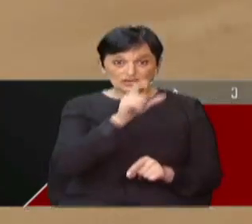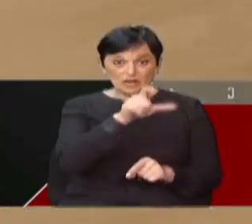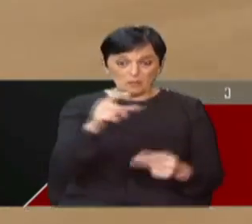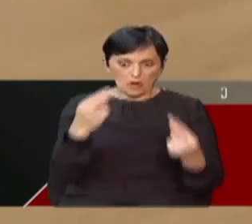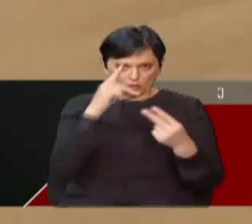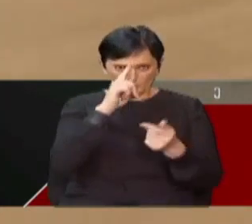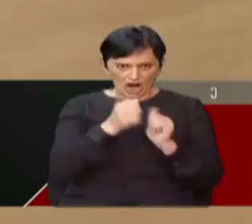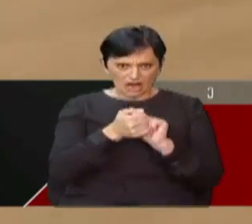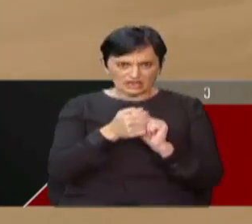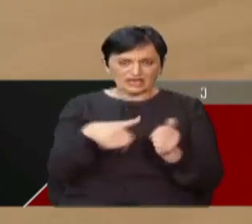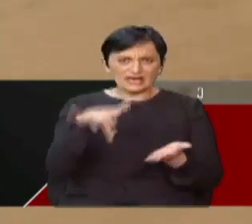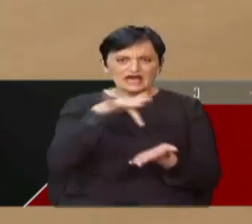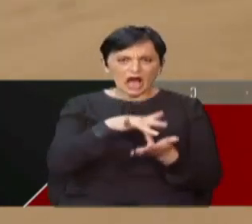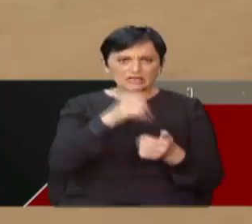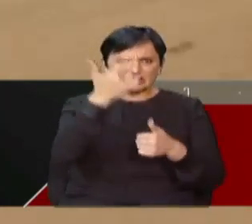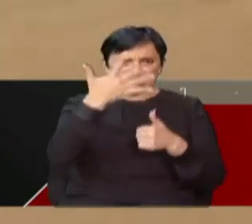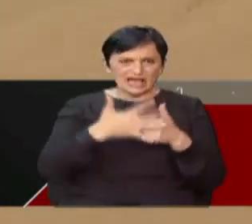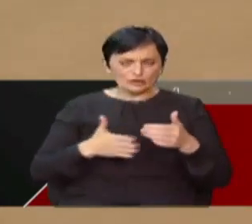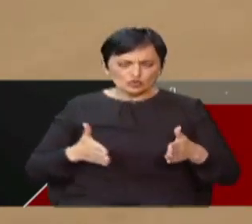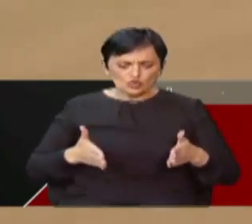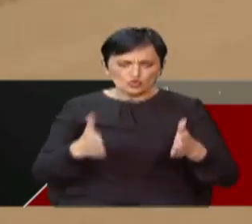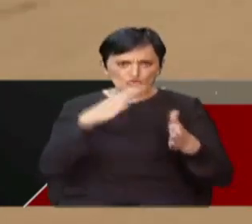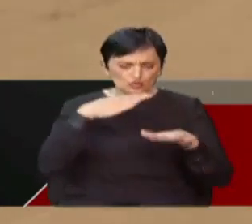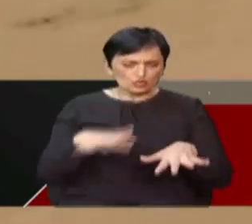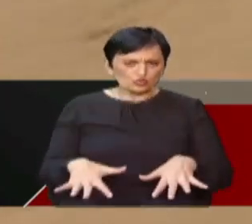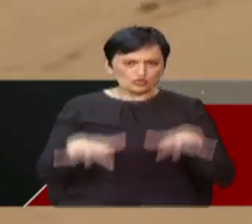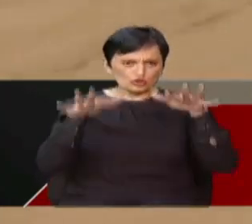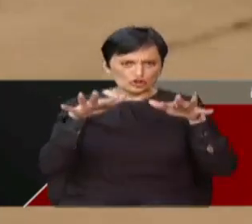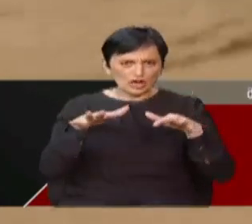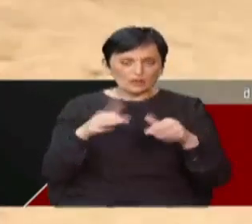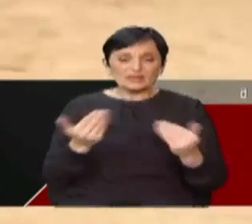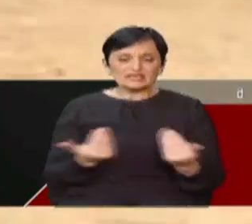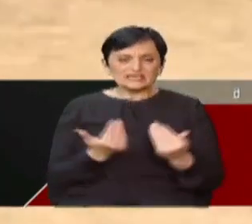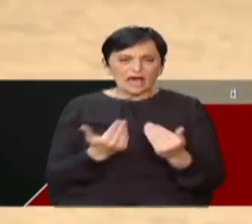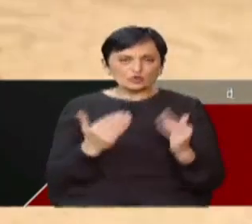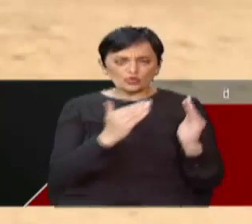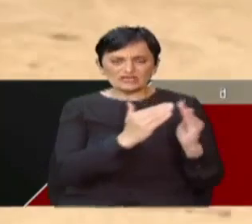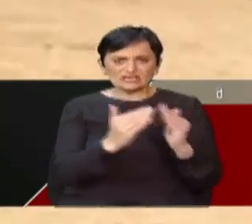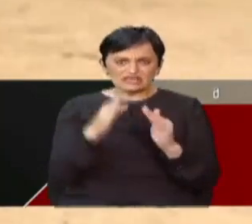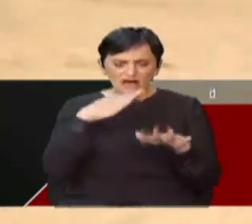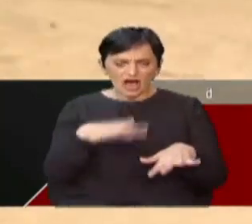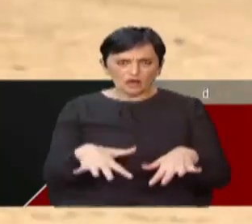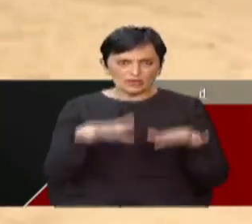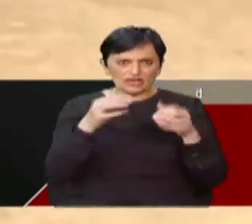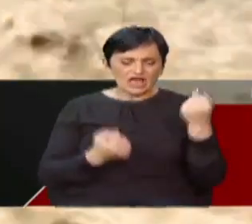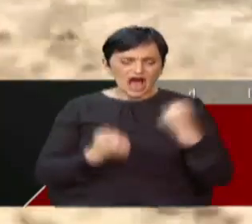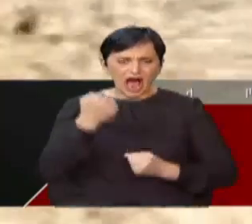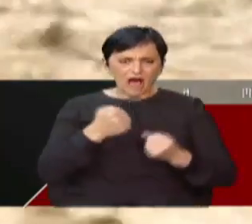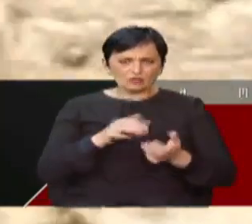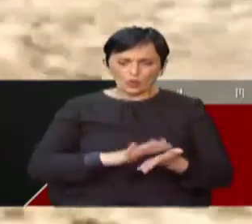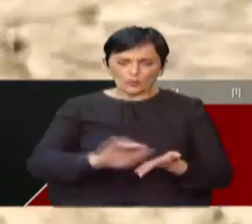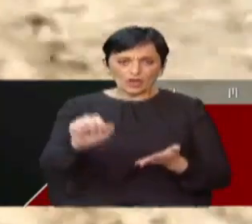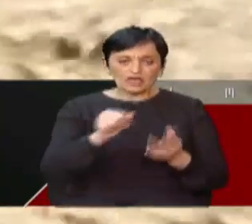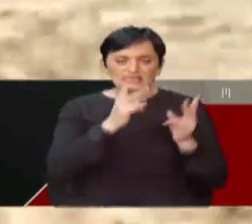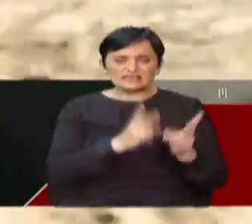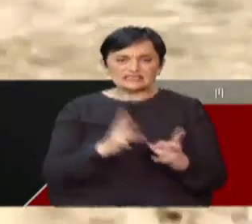ახსოვს, დაიტბორა ქალაქის ცენტრალური ქუჩები, დაიტბორა ათობით საცხოვრებელი სახლი, წყალმა წაიღო ავტომანქანები,